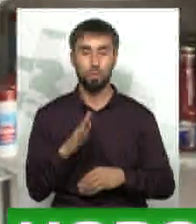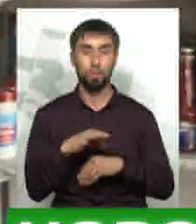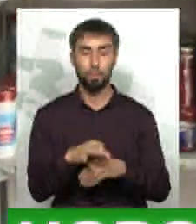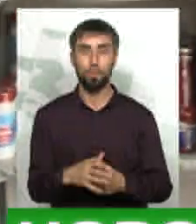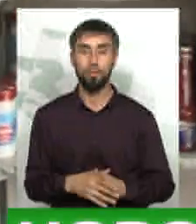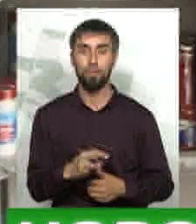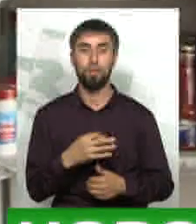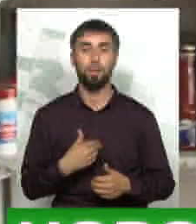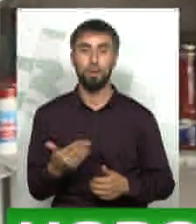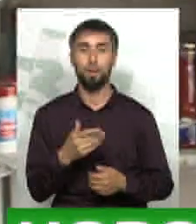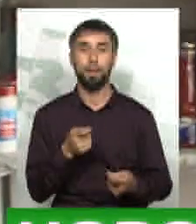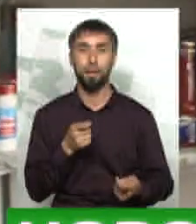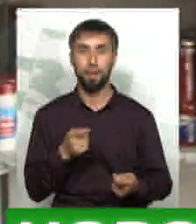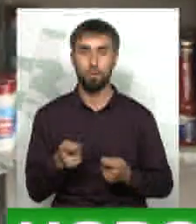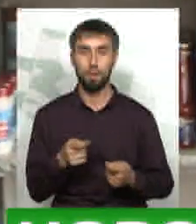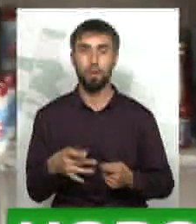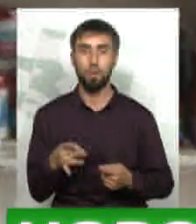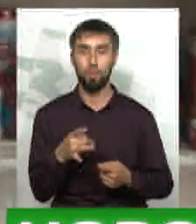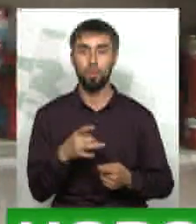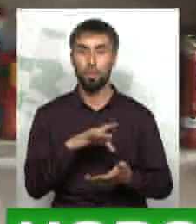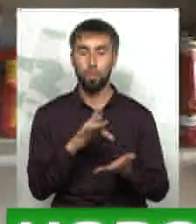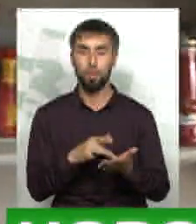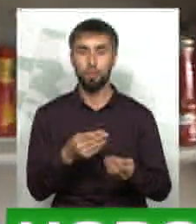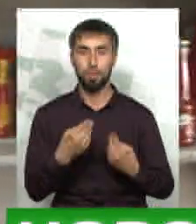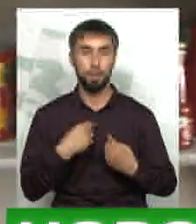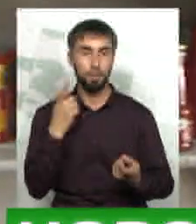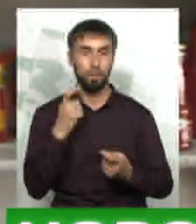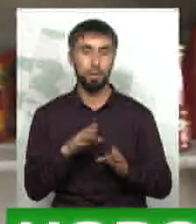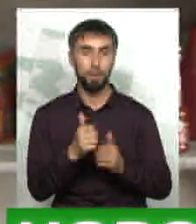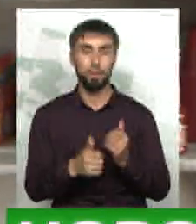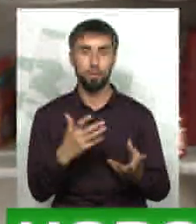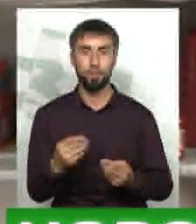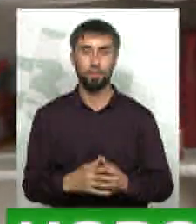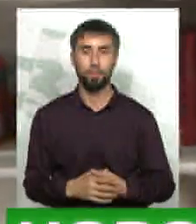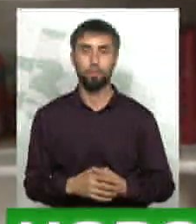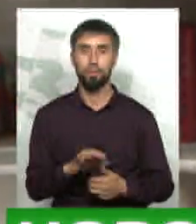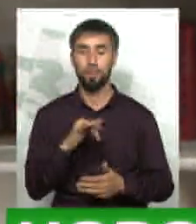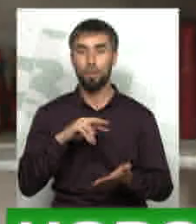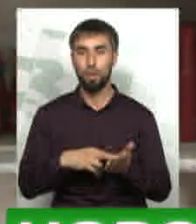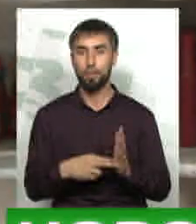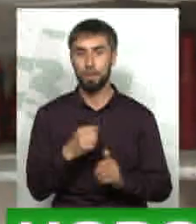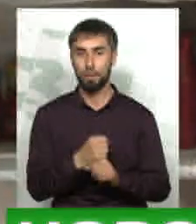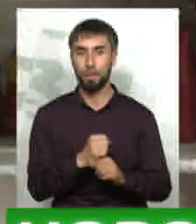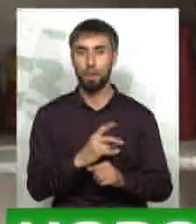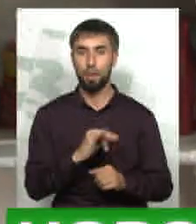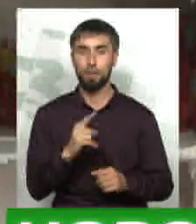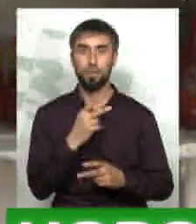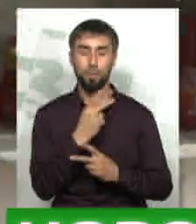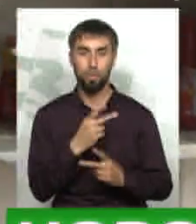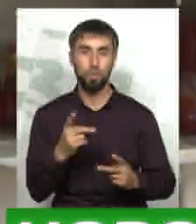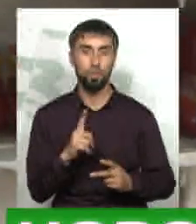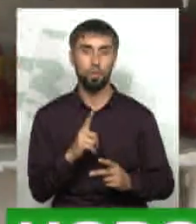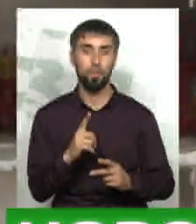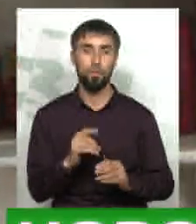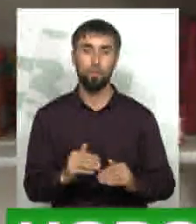ежедневно, но нам администрации районов и городов представляют информацию каждый день. И по ним мы делаем анализ, смотрим, что